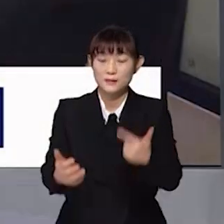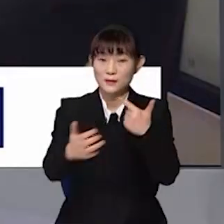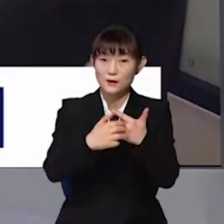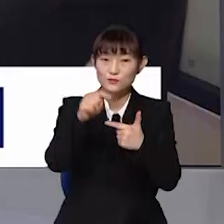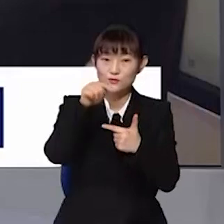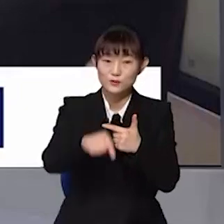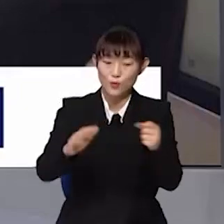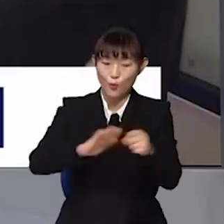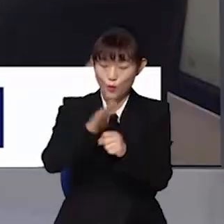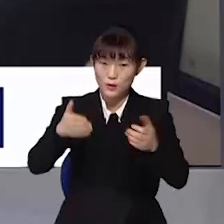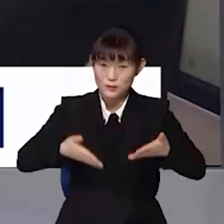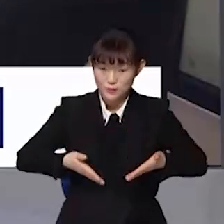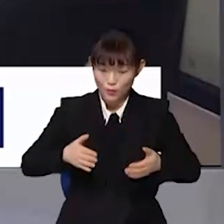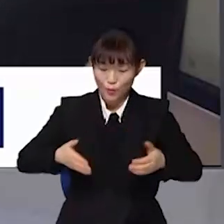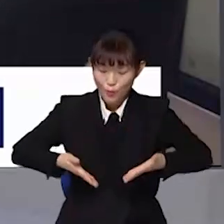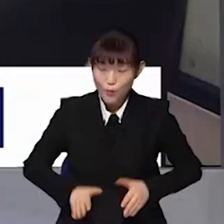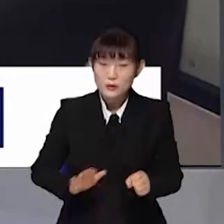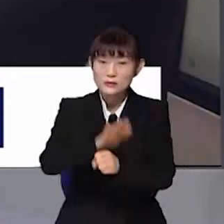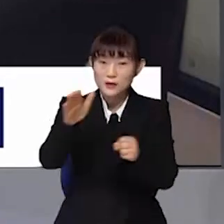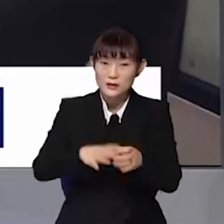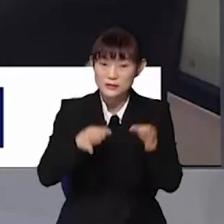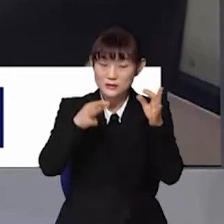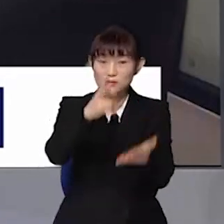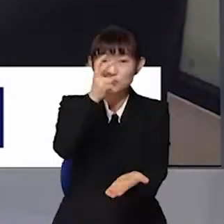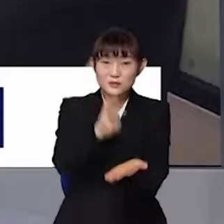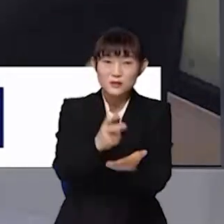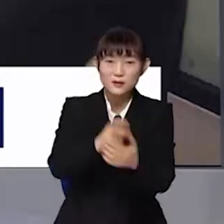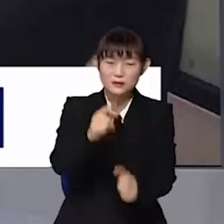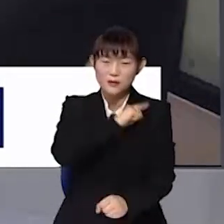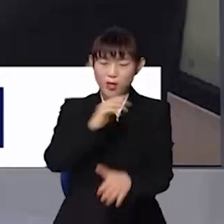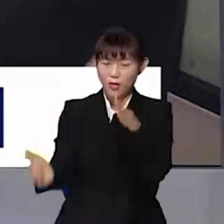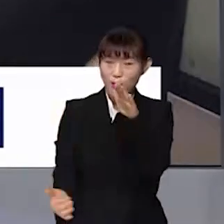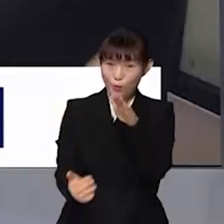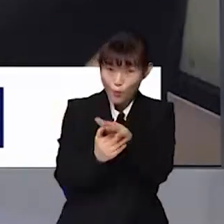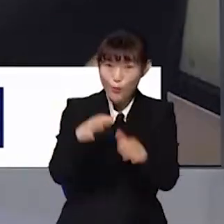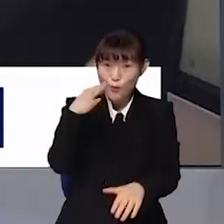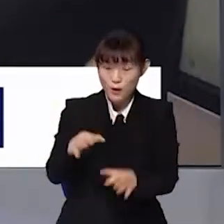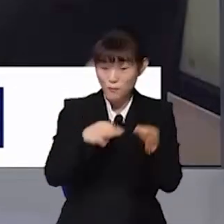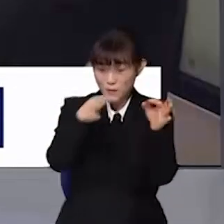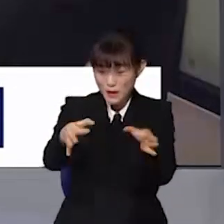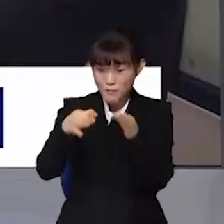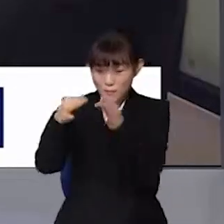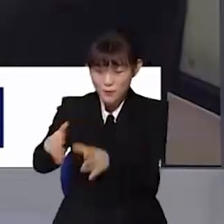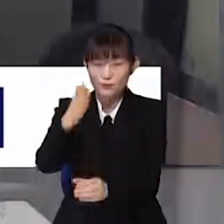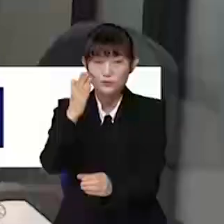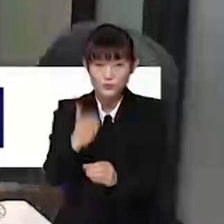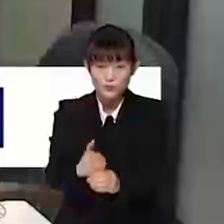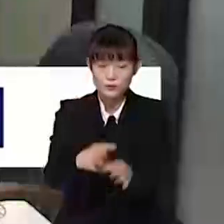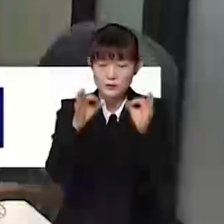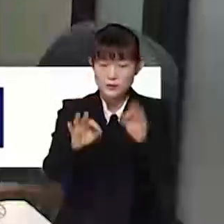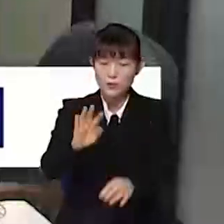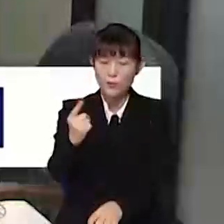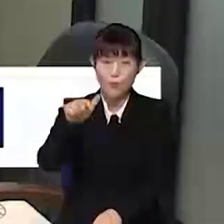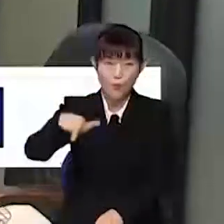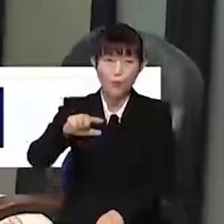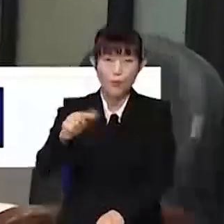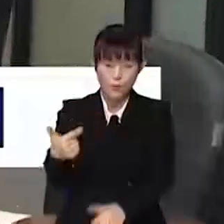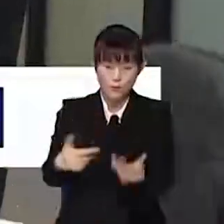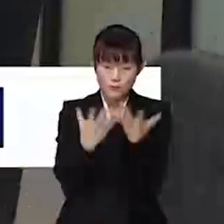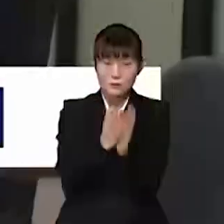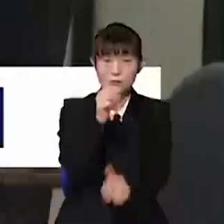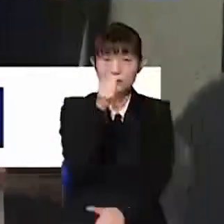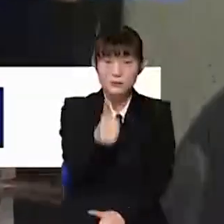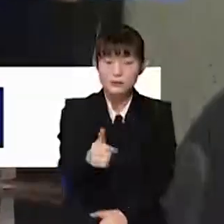나주시의 고향사랑기부제에 향후 등 각계의 최고의 기부 행렬이 이어지고 있습니다. 김보곤 재광 나주